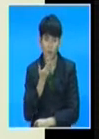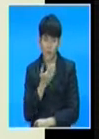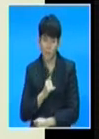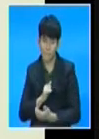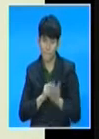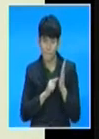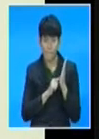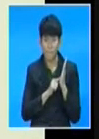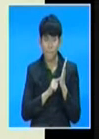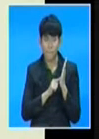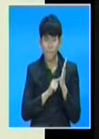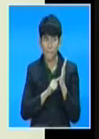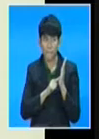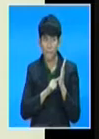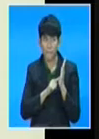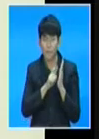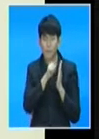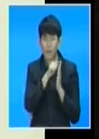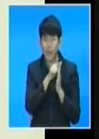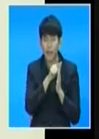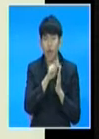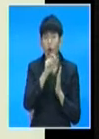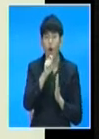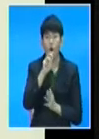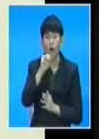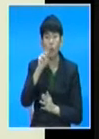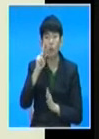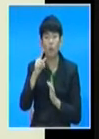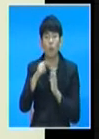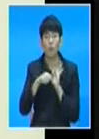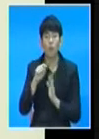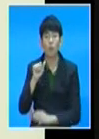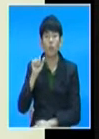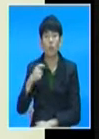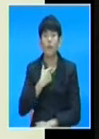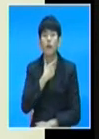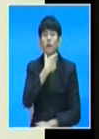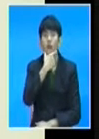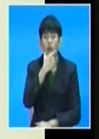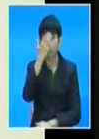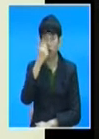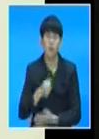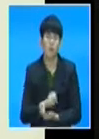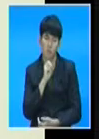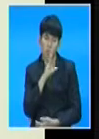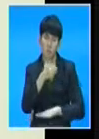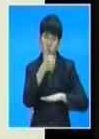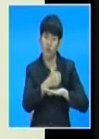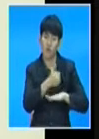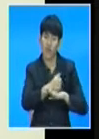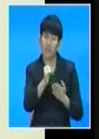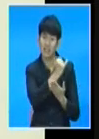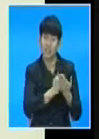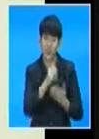ดำเนินที่อำเภออมก๋อยสมัยหนึ่งเนี่ยคุณพระนายเป็นในอำเภอเนี่ยท่านก็ไปบอกท่านในอำเภอพระนายสวน